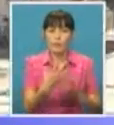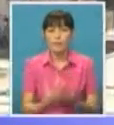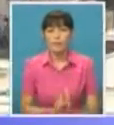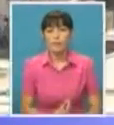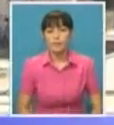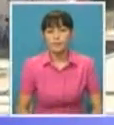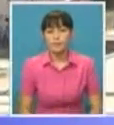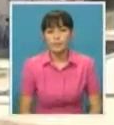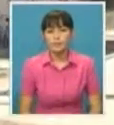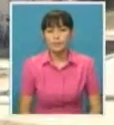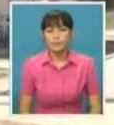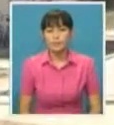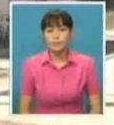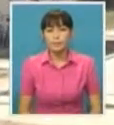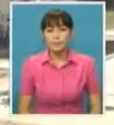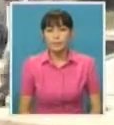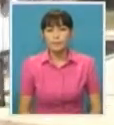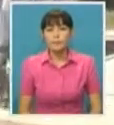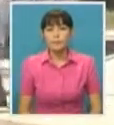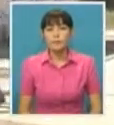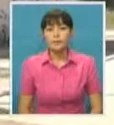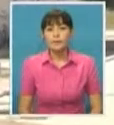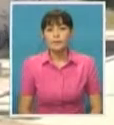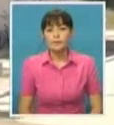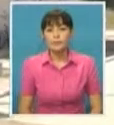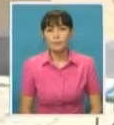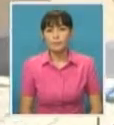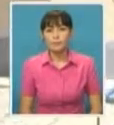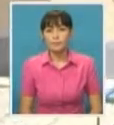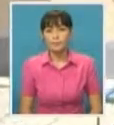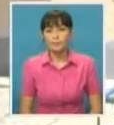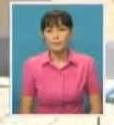Мақтарал ауданынан Руслан Достаев, Бауыржан Найманов, Нұрлан Нысанбеков, Бақыт Байларов, оңтүстік ақпарат.